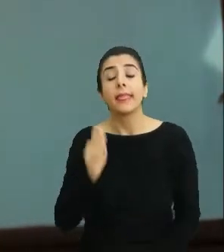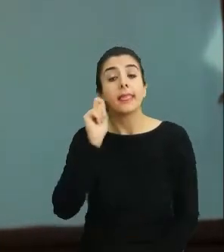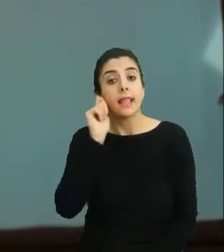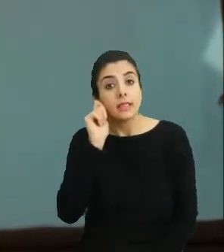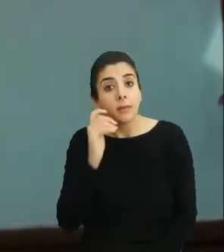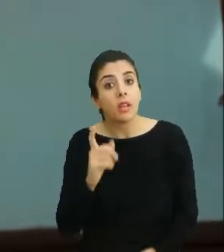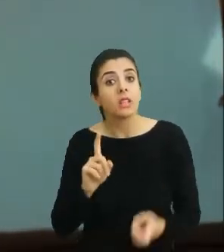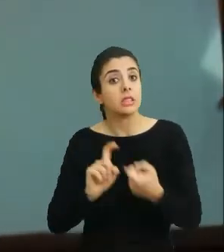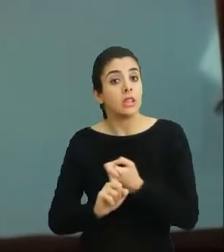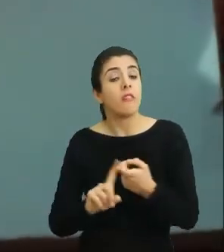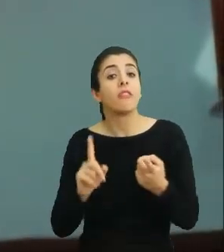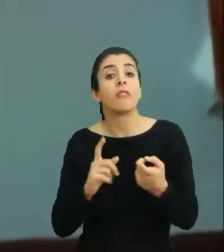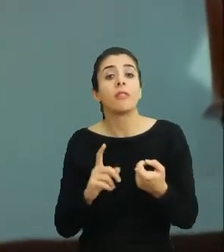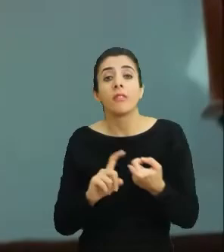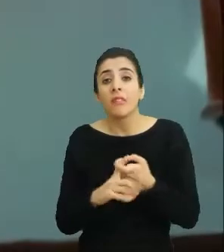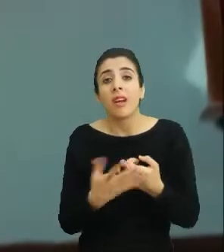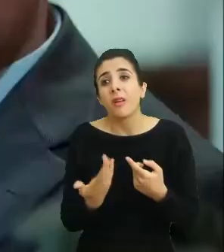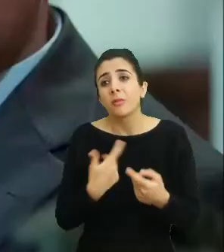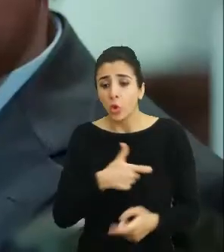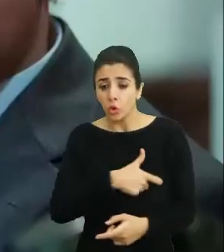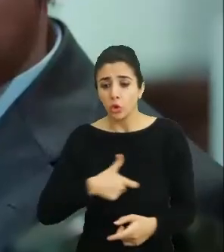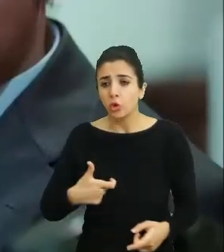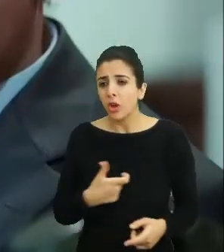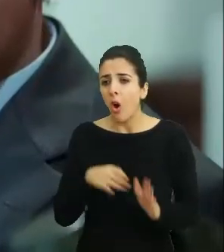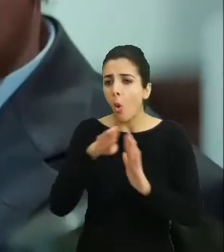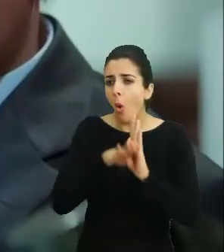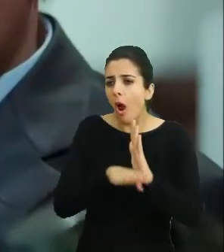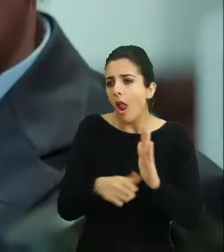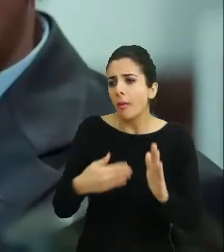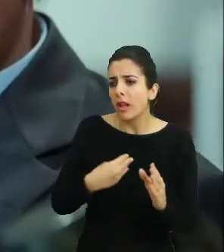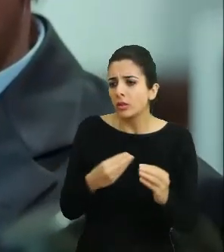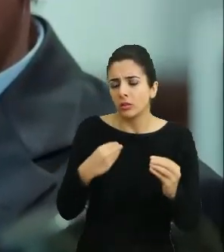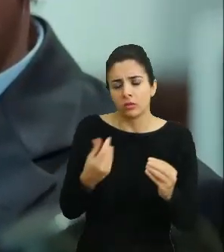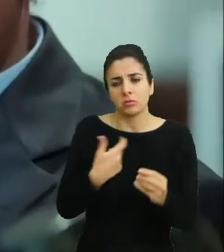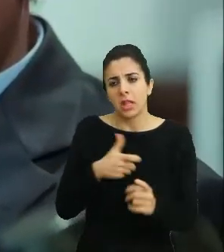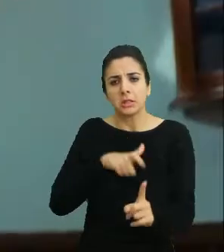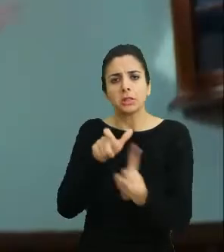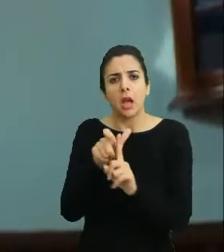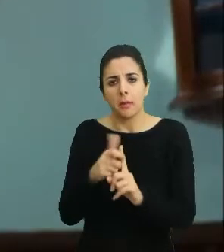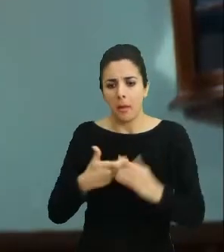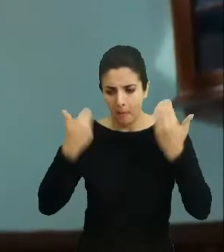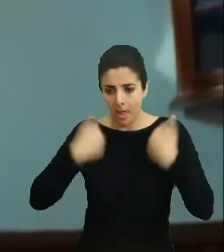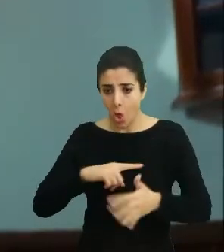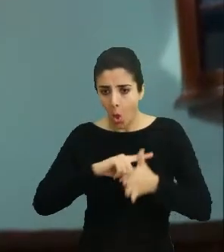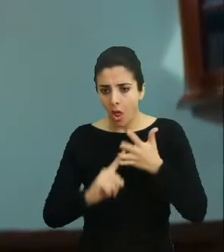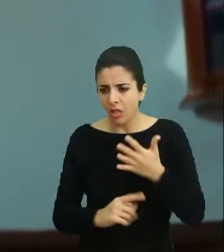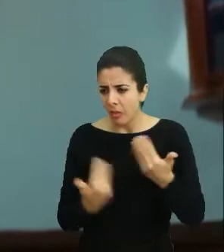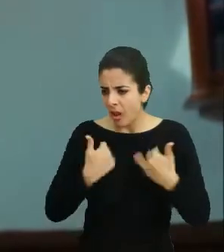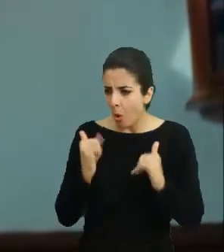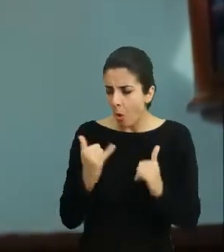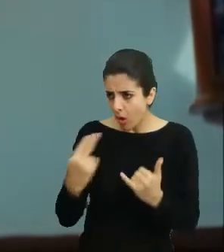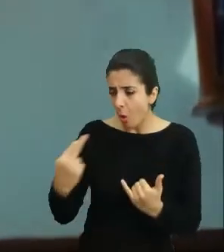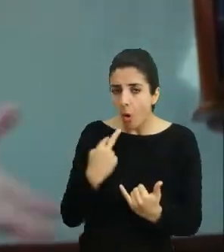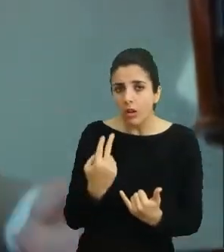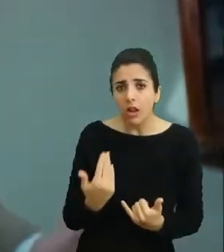Disiplinden ve ulusal değerlere sahip çıkmaktan başka hiçbir suçu olmayan yöneticisinin durumunu görsün.